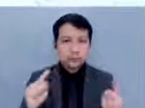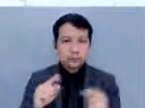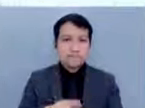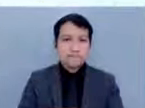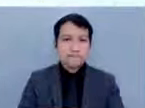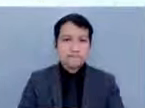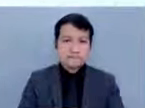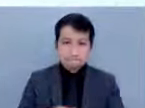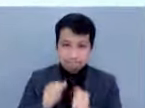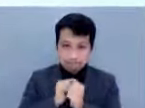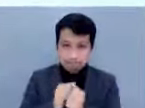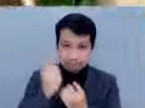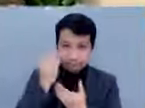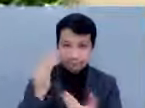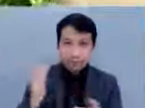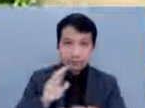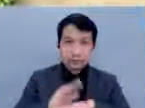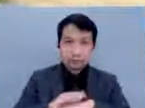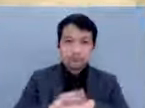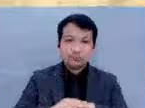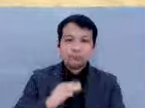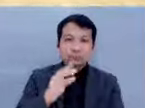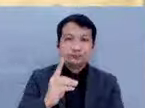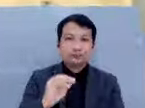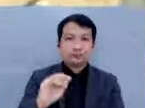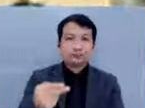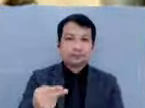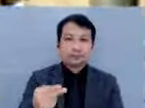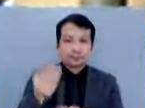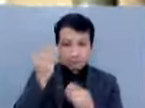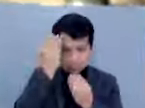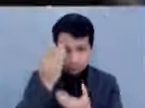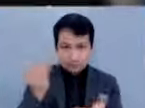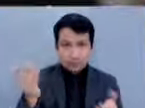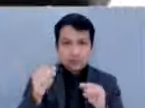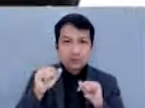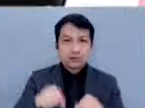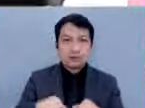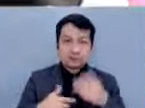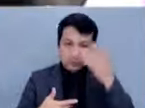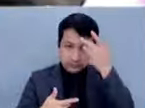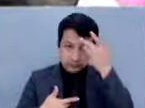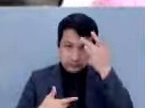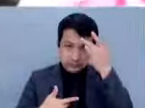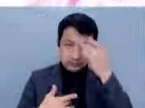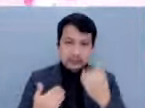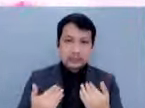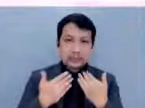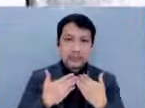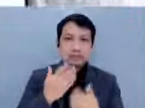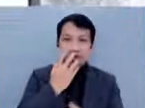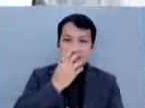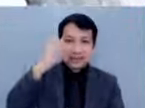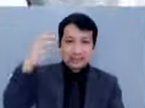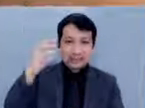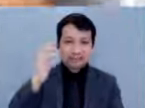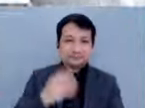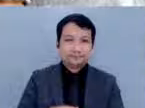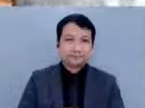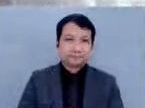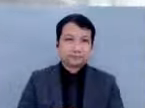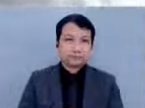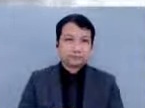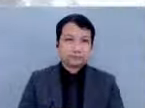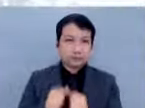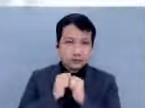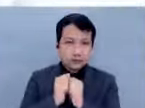nito, nagpaalala ang Department of Health sa publiko sa posibleng sakit na makuha dahil sa matinding init. Kabilang na rito